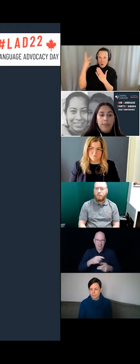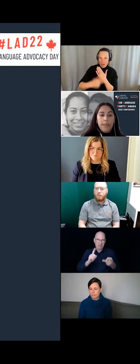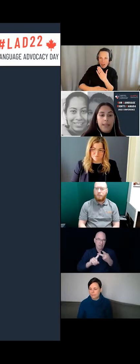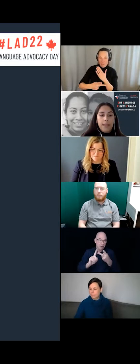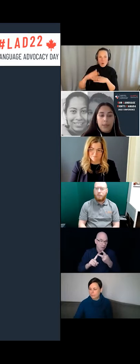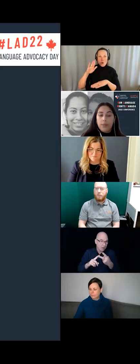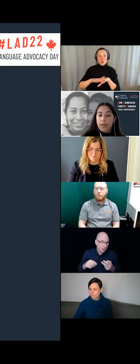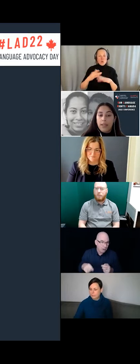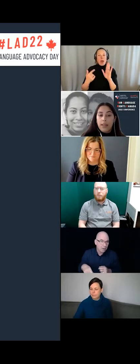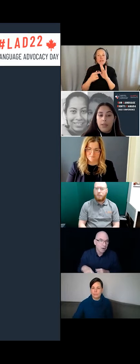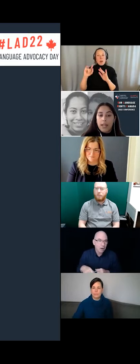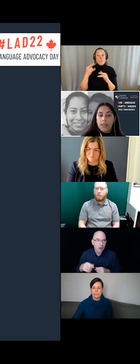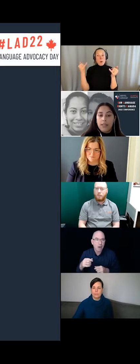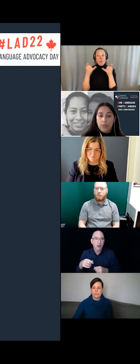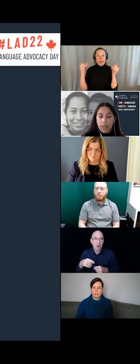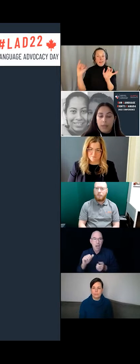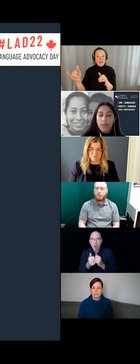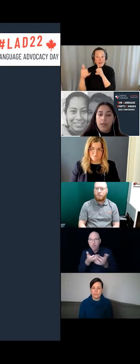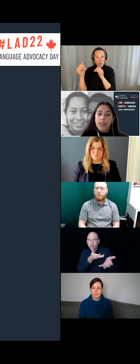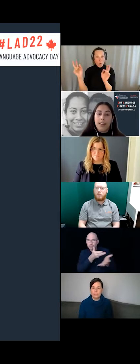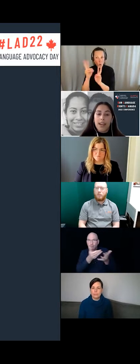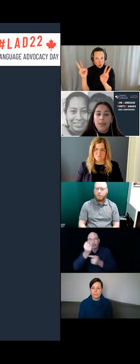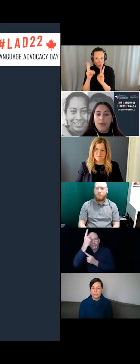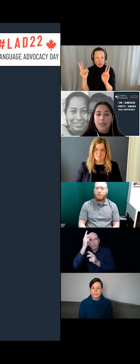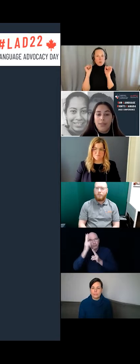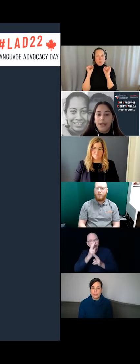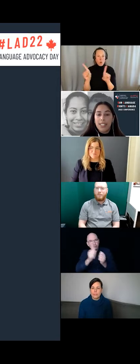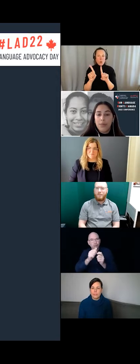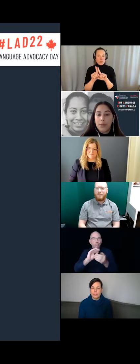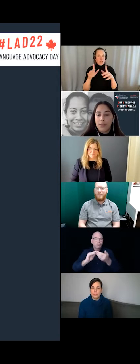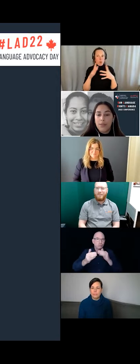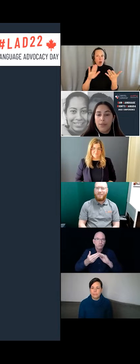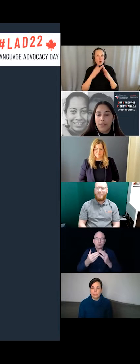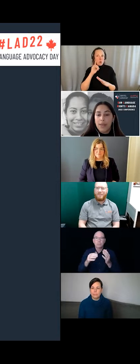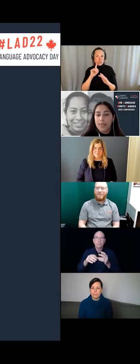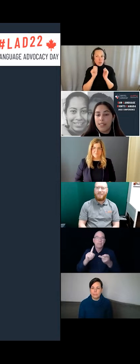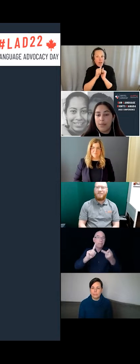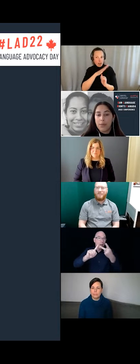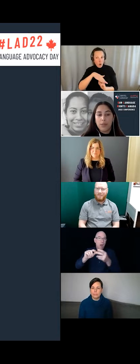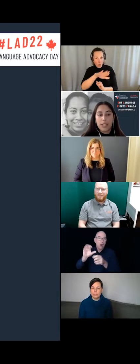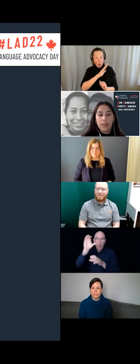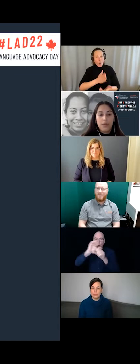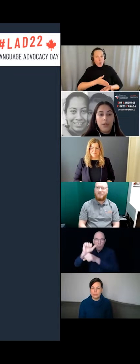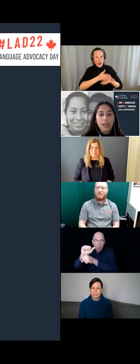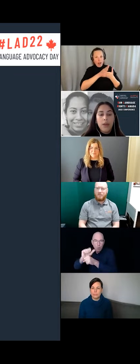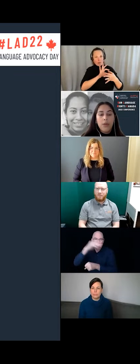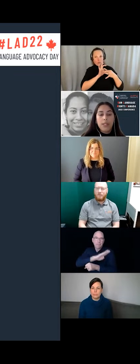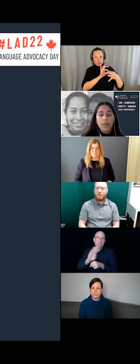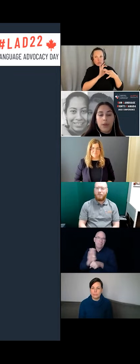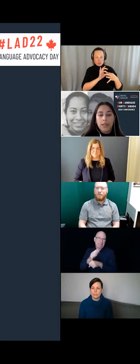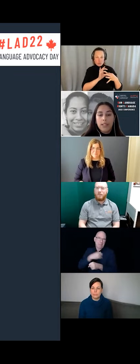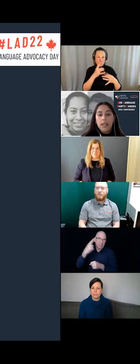programmes comprenant l'urgence des premières lignes qui peut démarquer et interagir respectueusement avec la communauté, aider à trouver